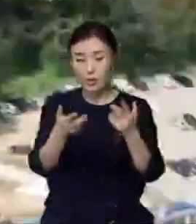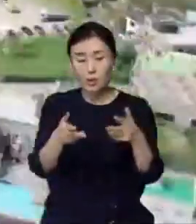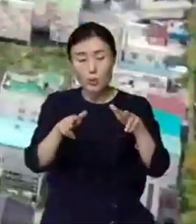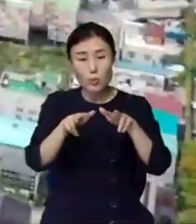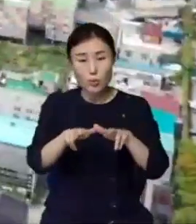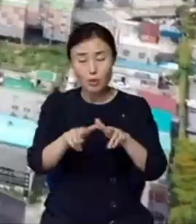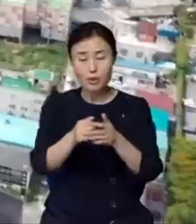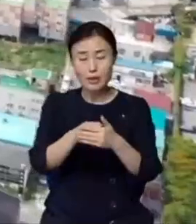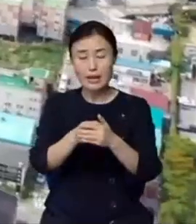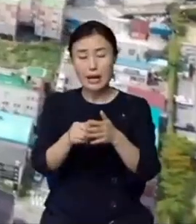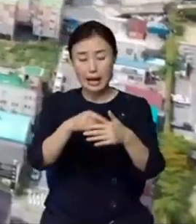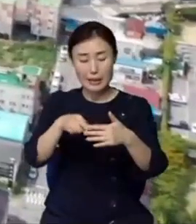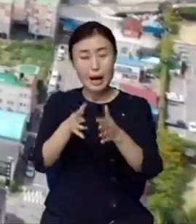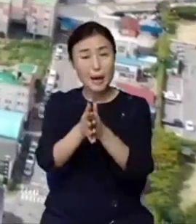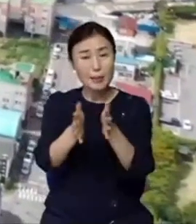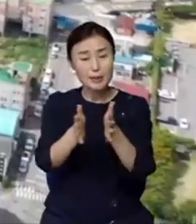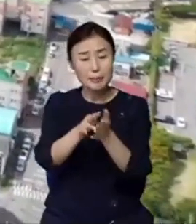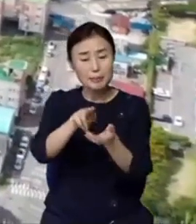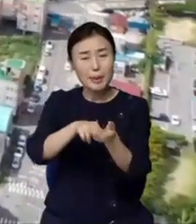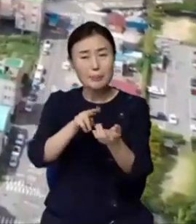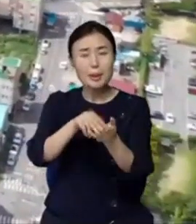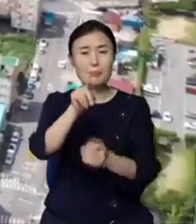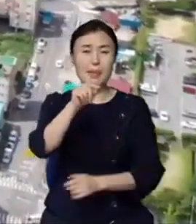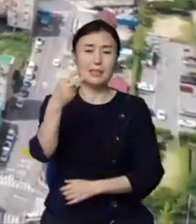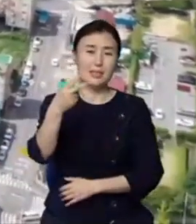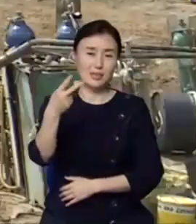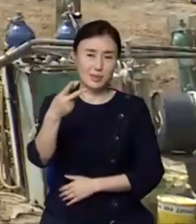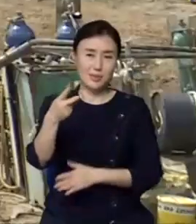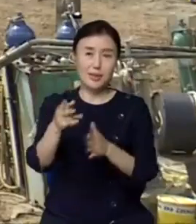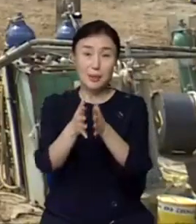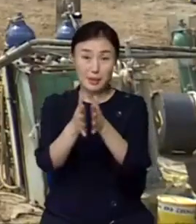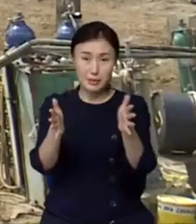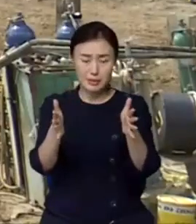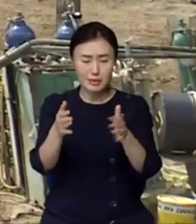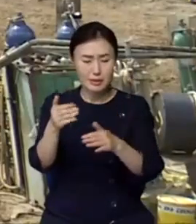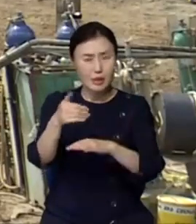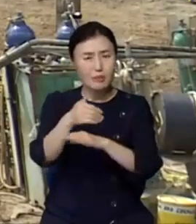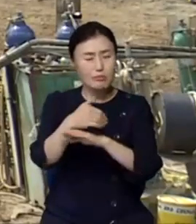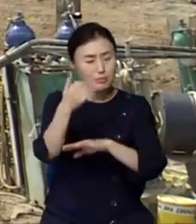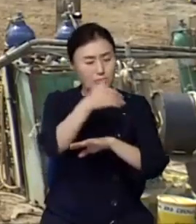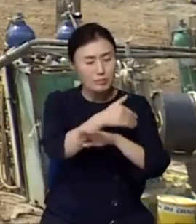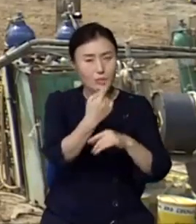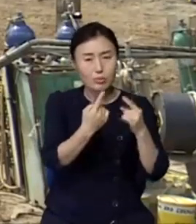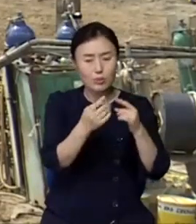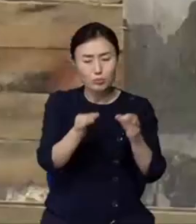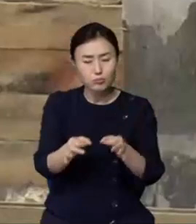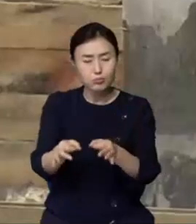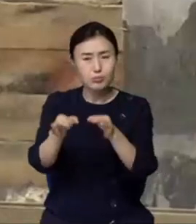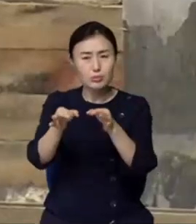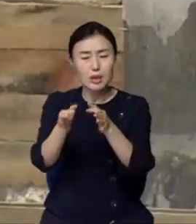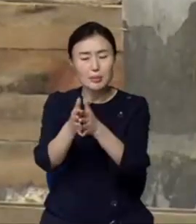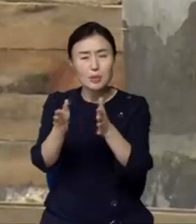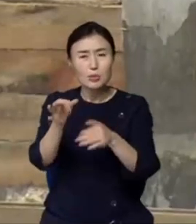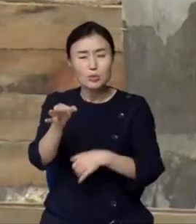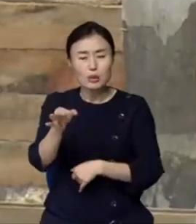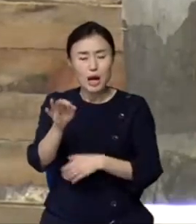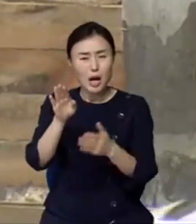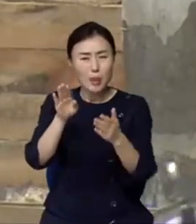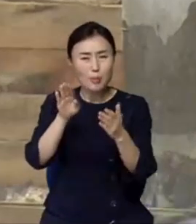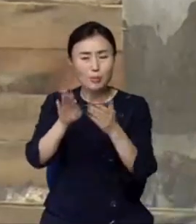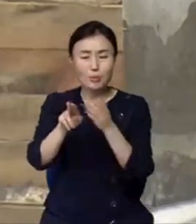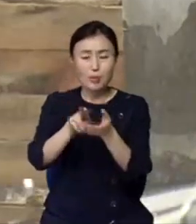사업지구에서 분양하는 아파트 물량만 12,000여 세대. 예상보다 높아진 분양가로 앞으로 1년 내 대거 쏟아질